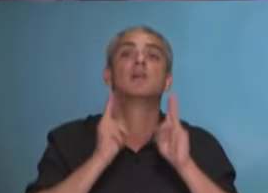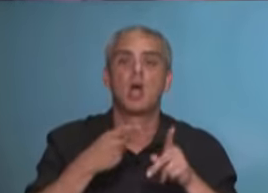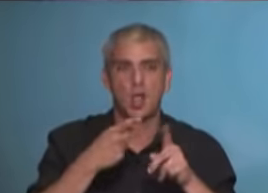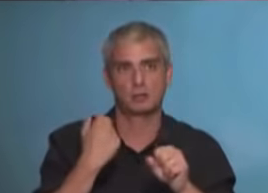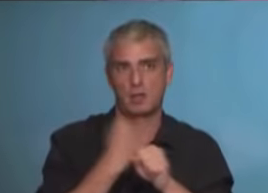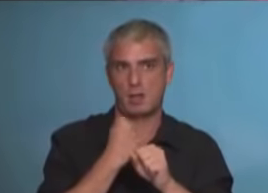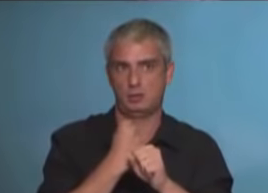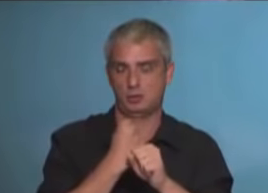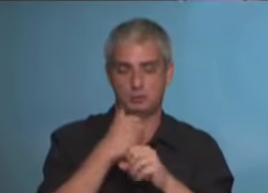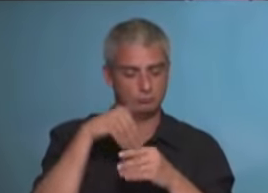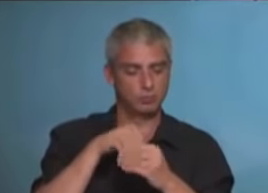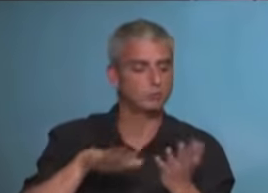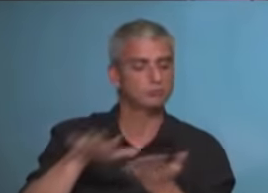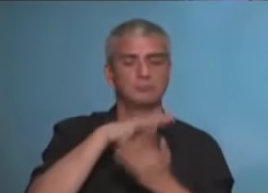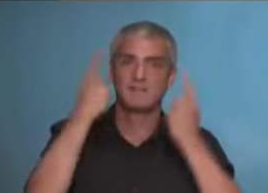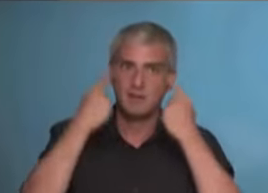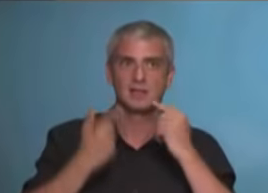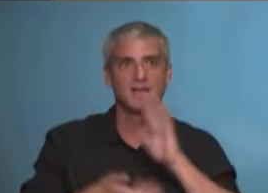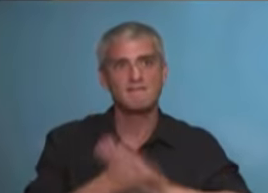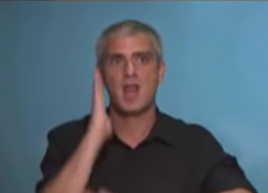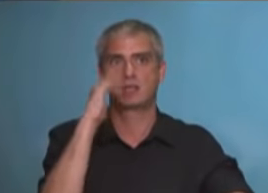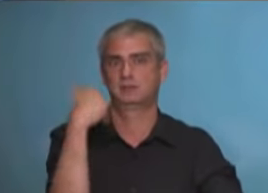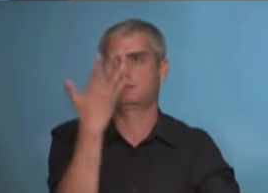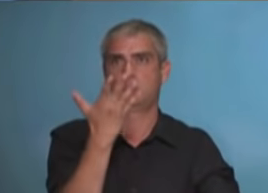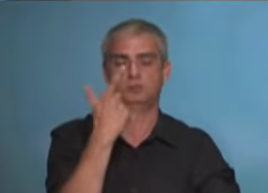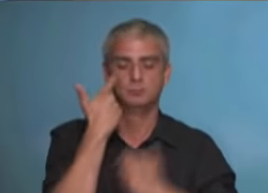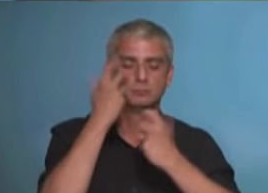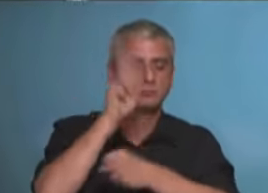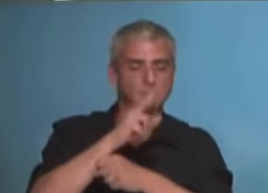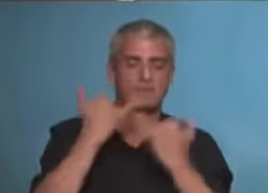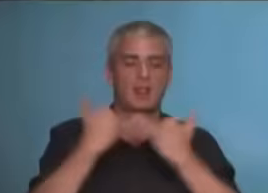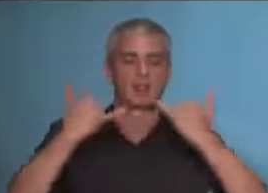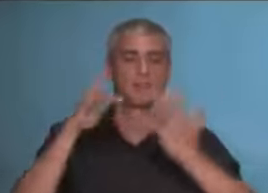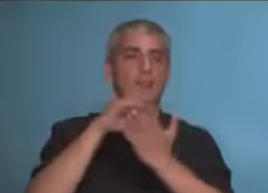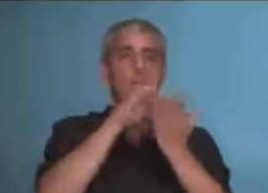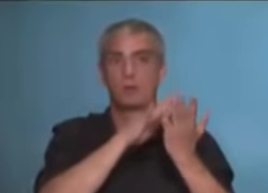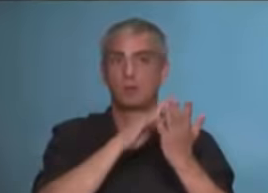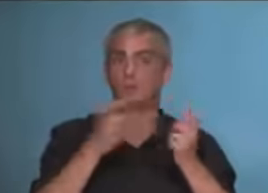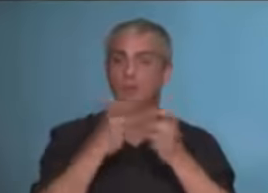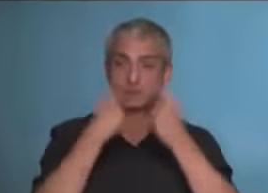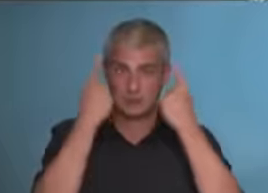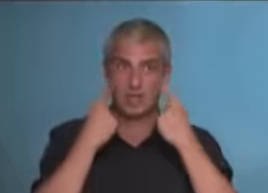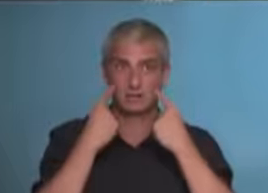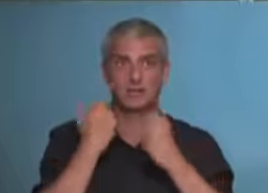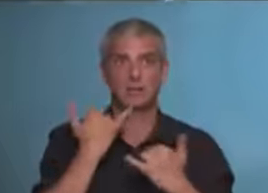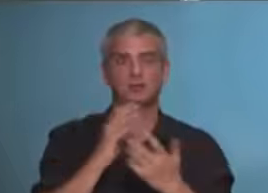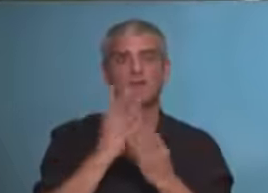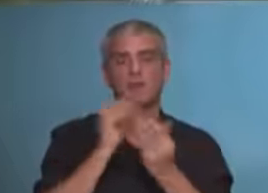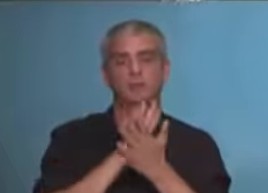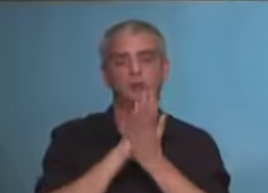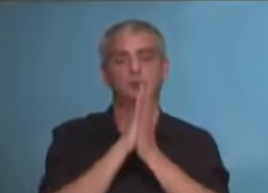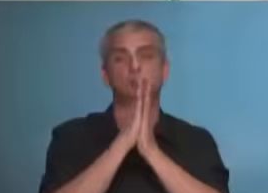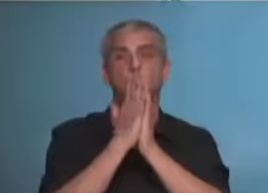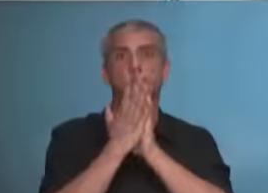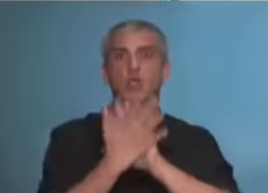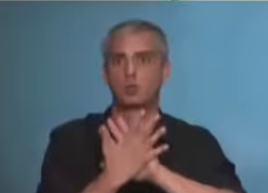ליצור בתוך המרחבים החרדים ולצאת מהם החוצה ולפתח ולהתפתח בכל מקום. המגזר החרדי עובר שינויים רבים בשנים